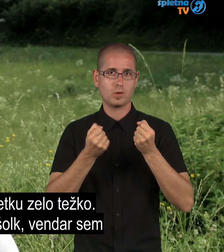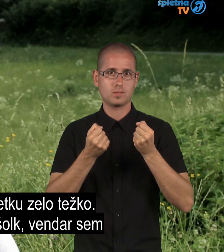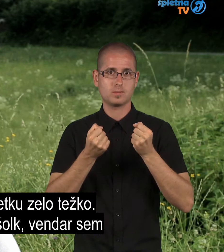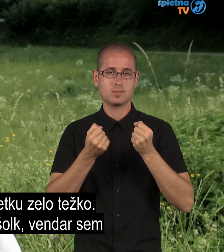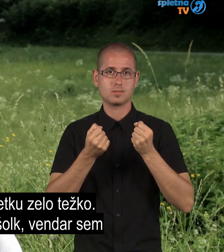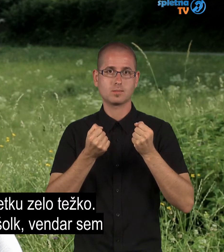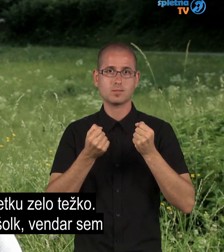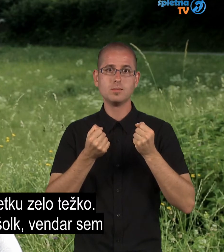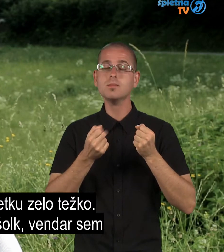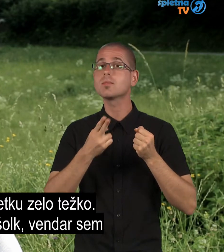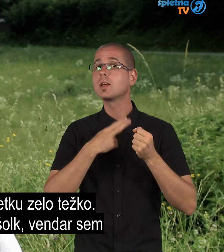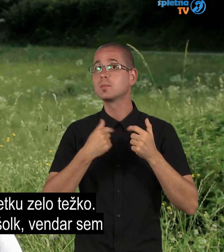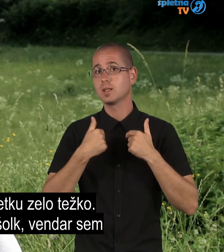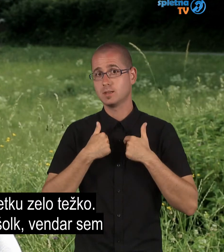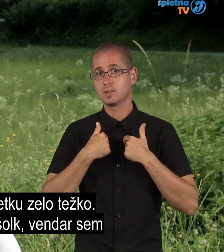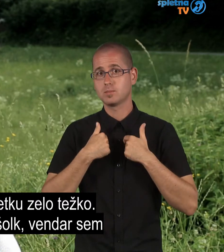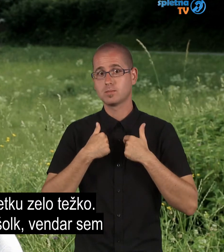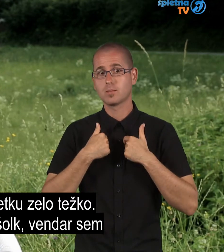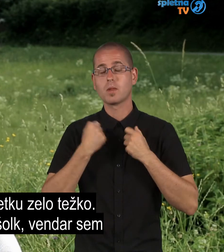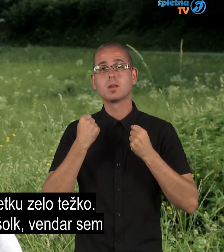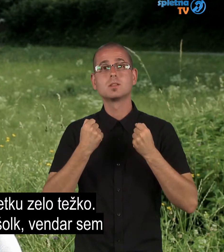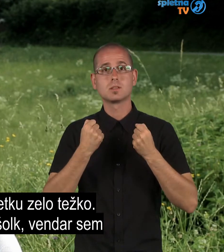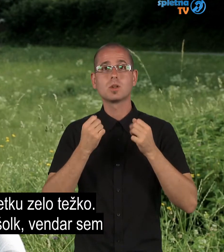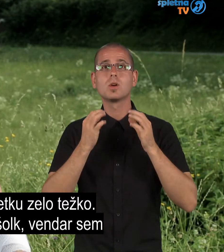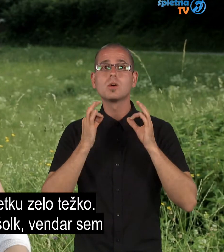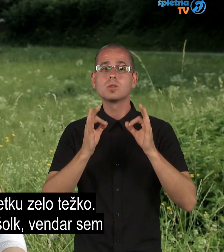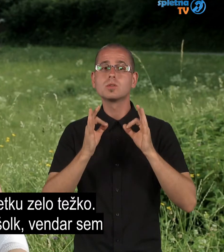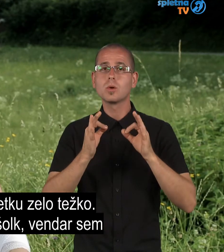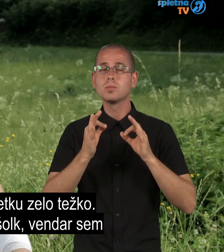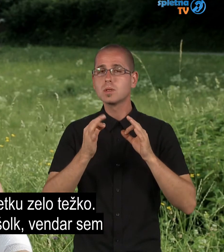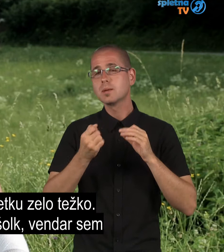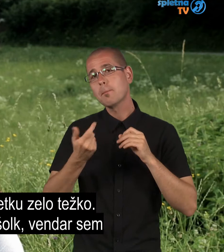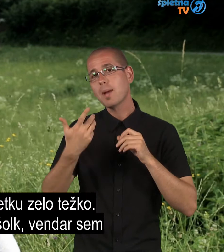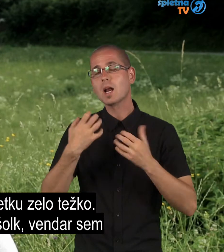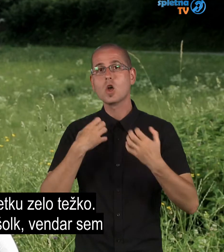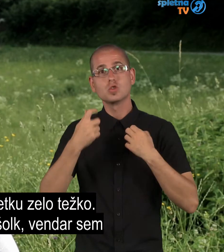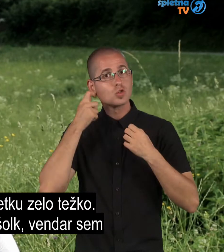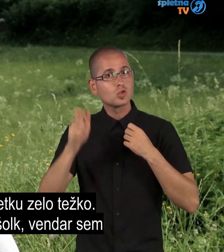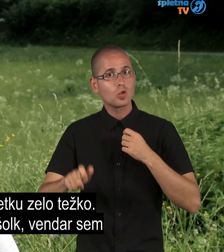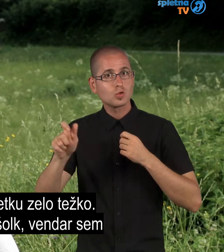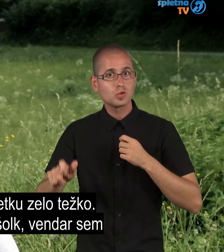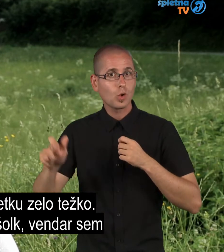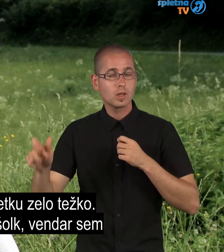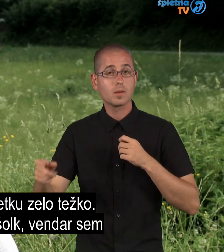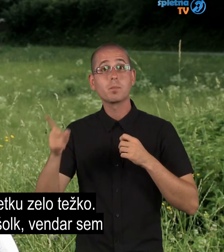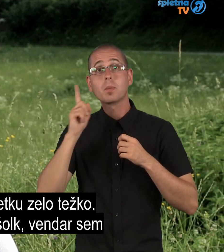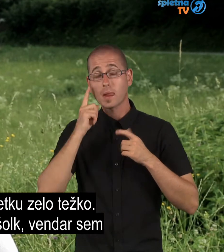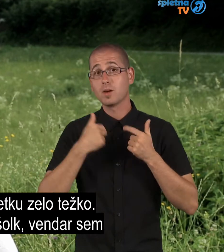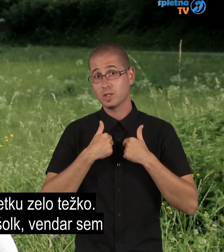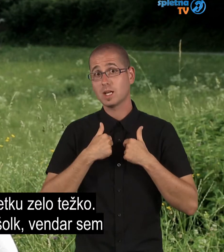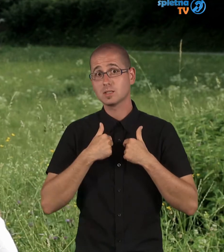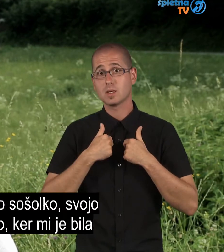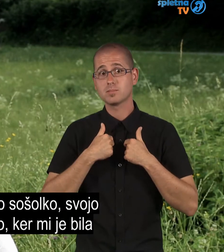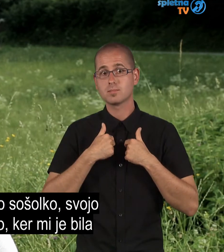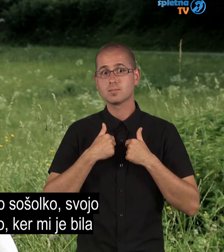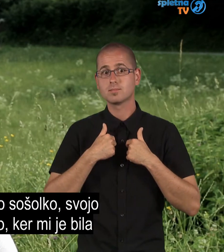težko. Imela sem zelo dober par sošolk, vendar